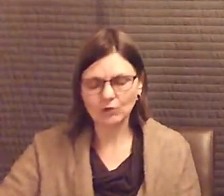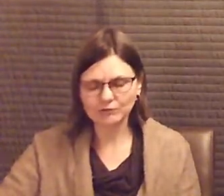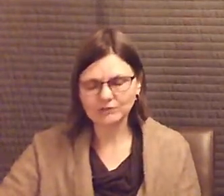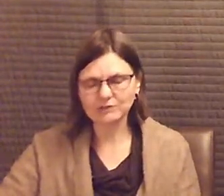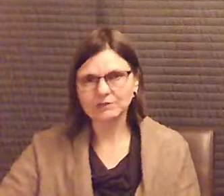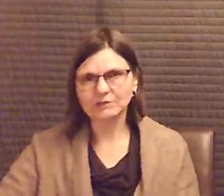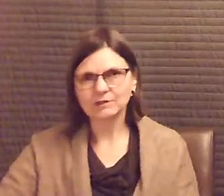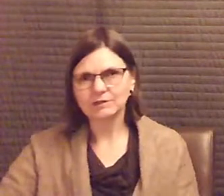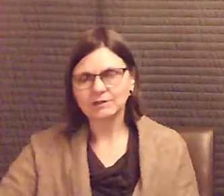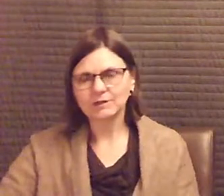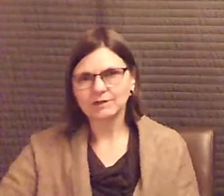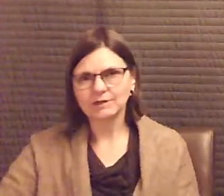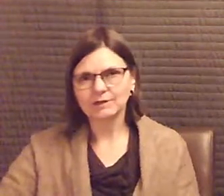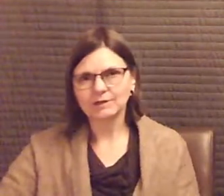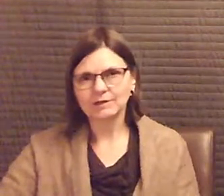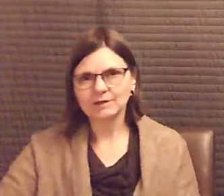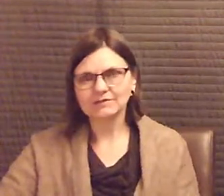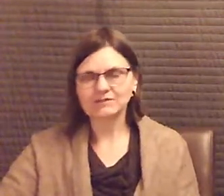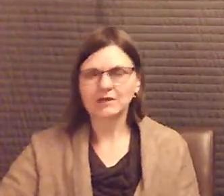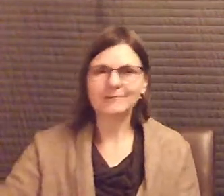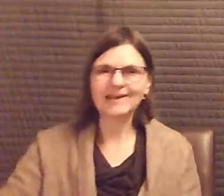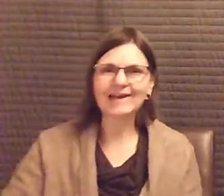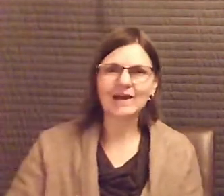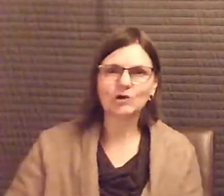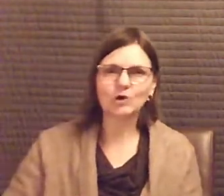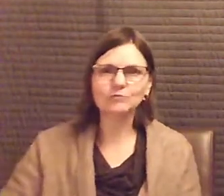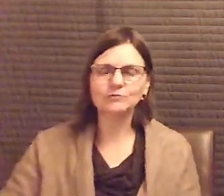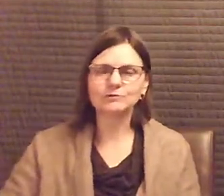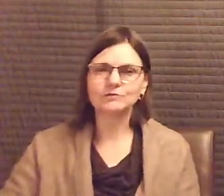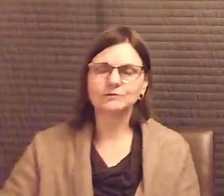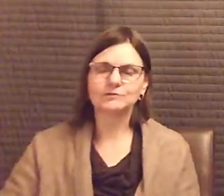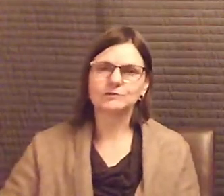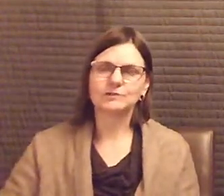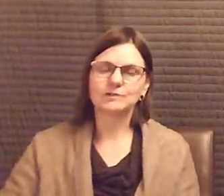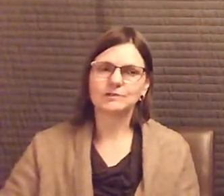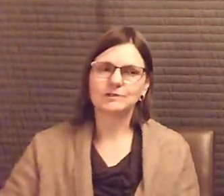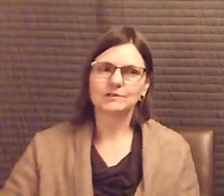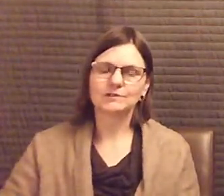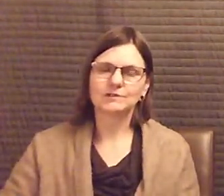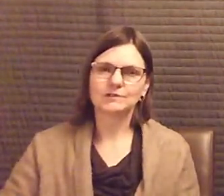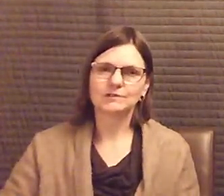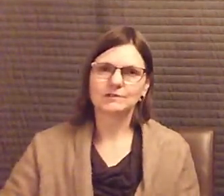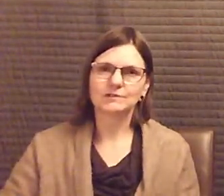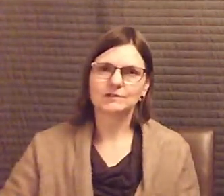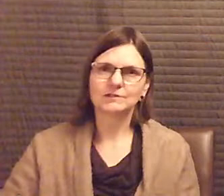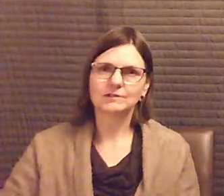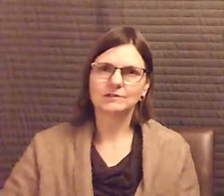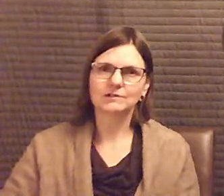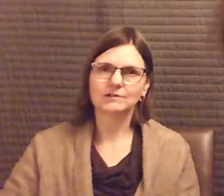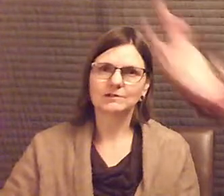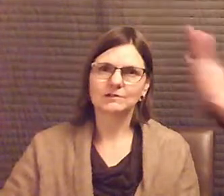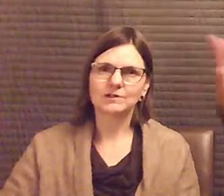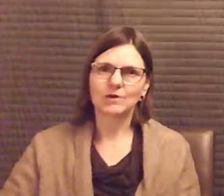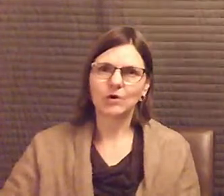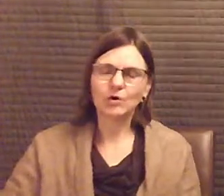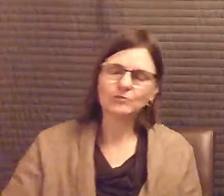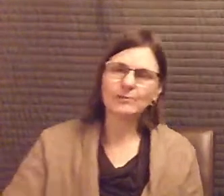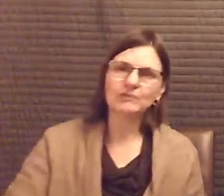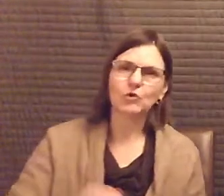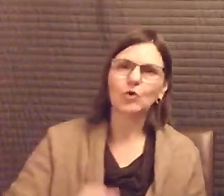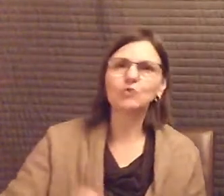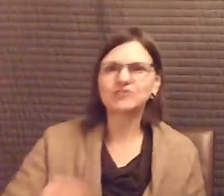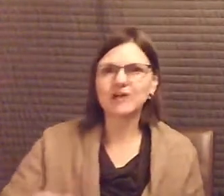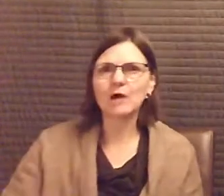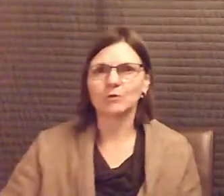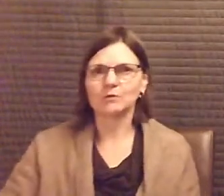geloven wisselen café het is een gebrek aan geloof of all your iphone of je